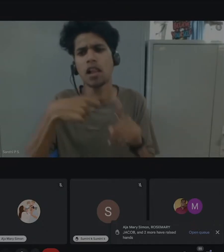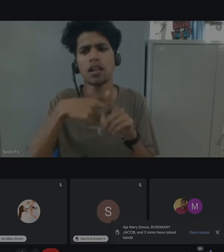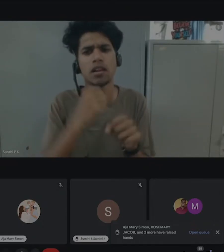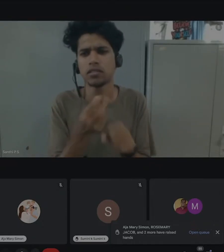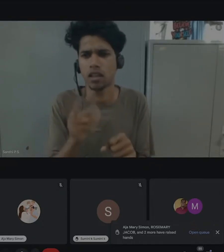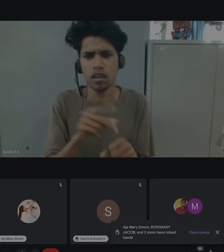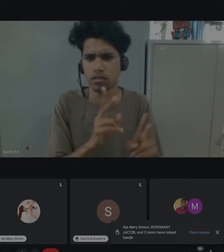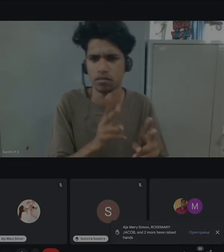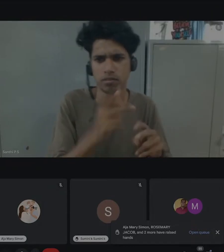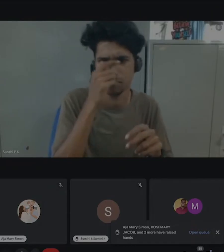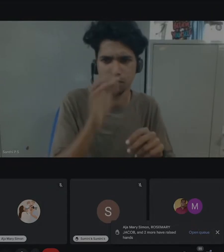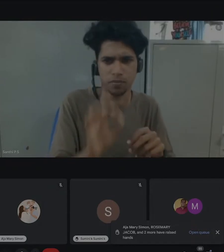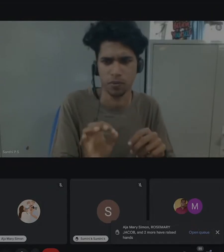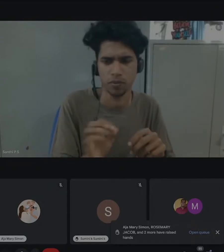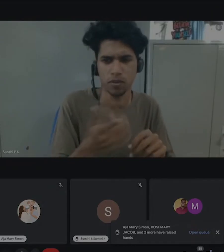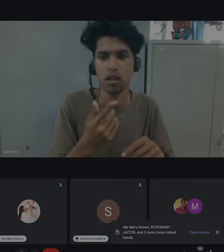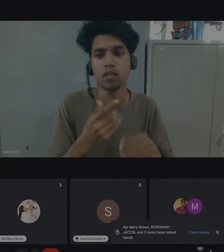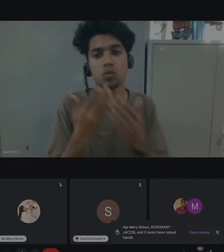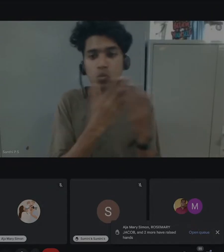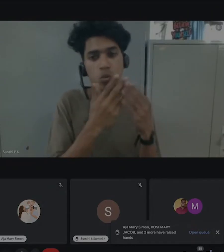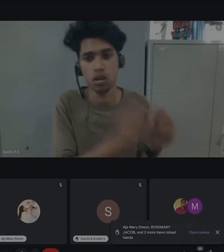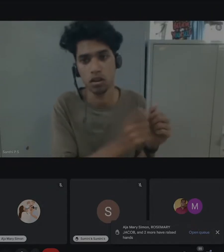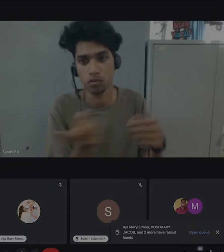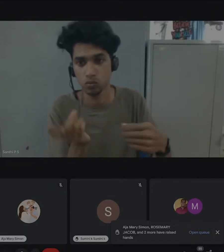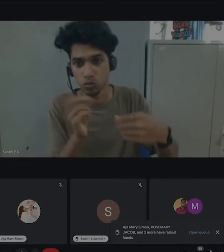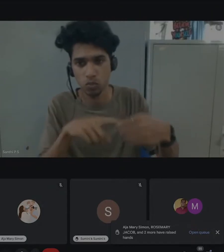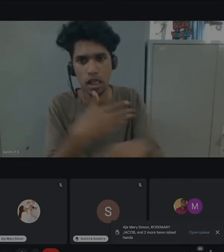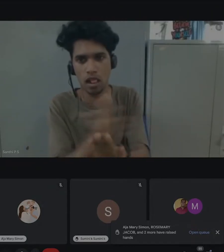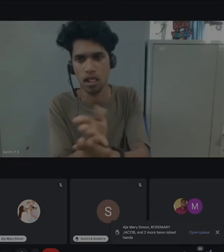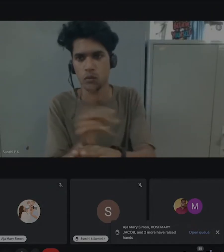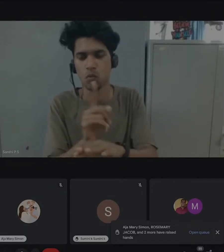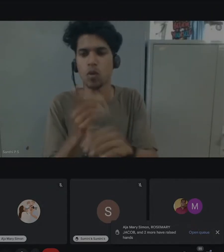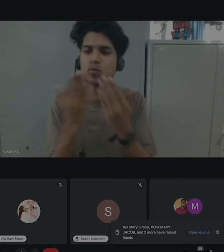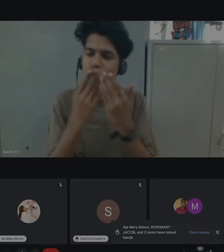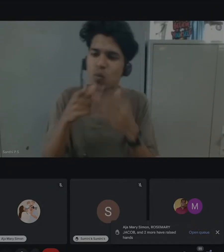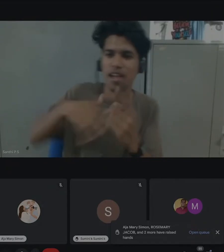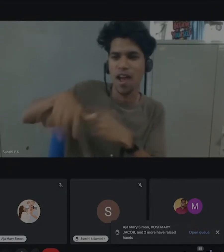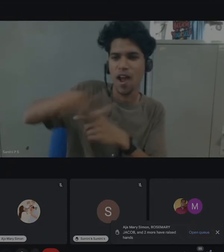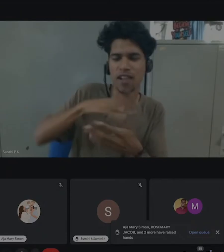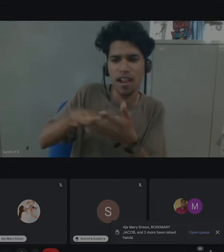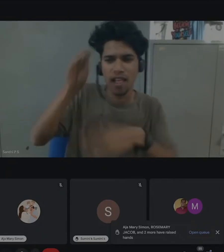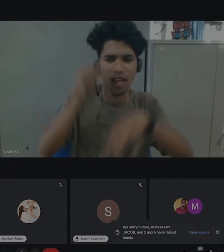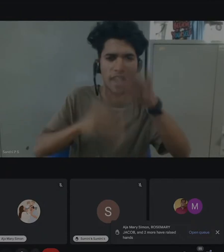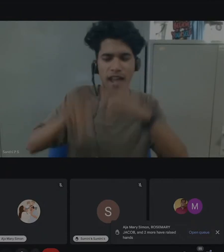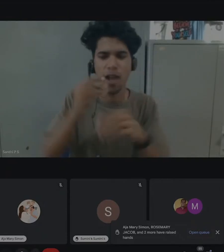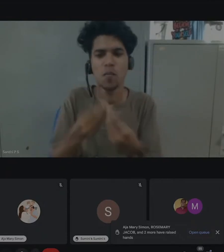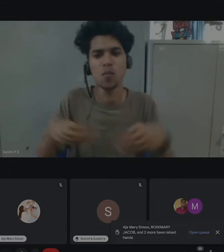ലേറ്റ് ആക്കരുത്. സ്കൂളിൽ ജോയിൻ ചെയ്യിപ്പിക്കാൻ ലേറ്റ് ആക്കരുത്. സ്കൂളിൽ നിന്ന് പഠിക്കുന്ന ഒരുപാട് കാര്യങ്ങളുണ്ട്. അത് അവർ മിസ്സായി പോകും.